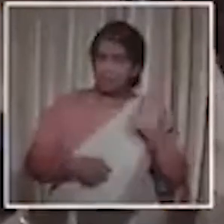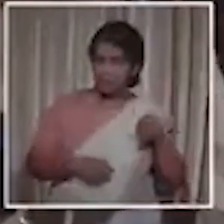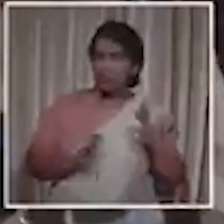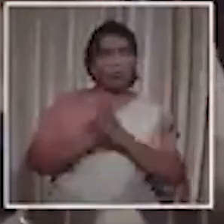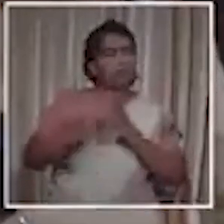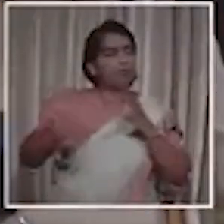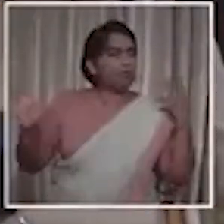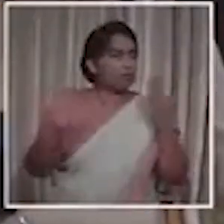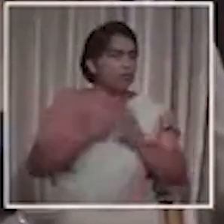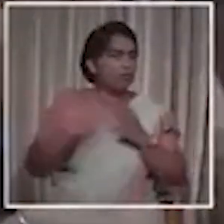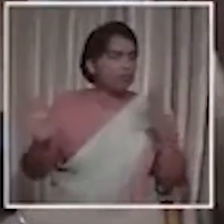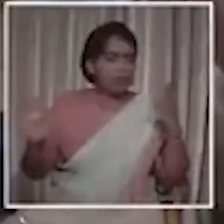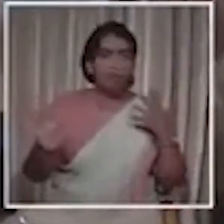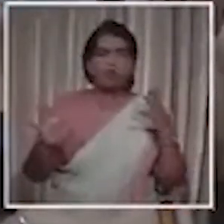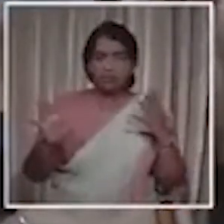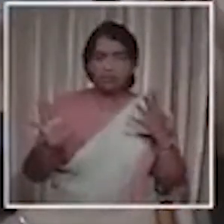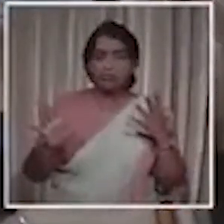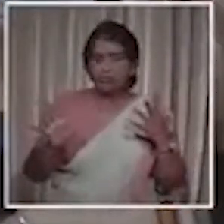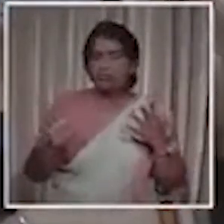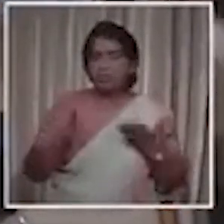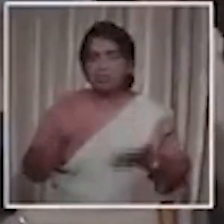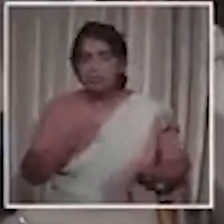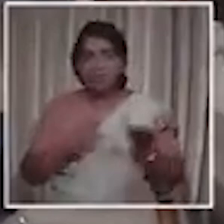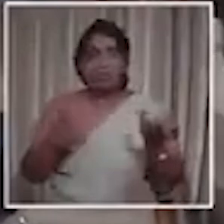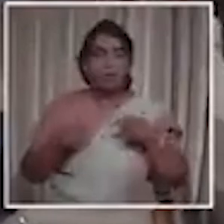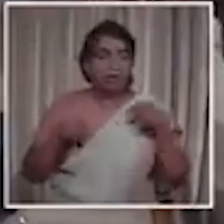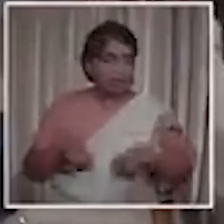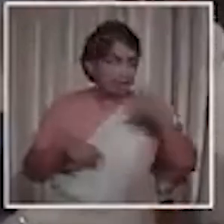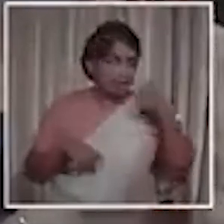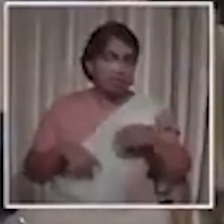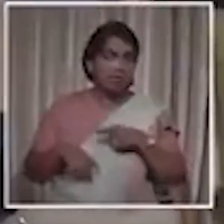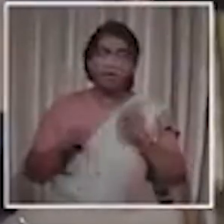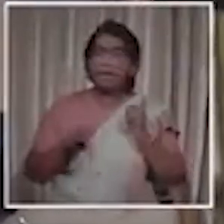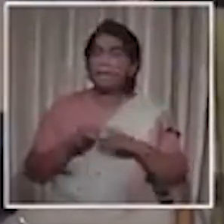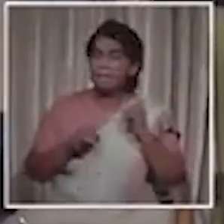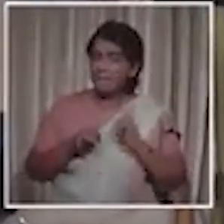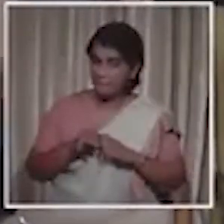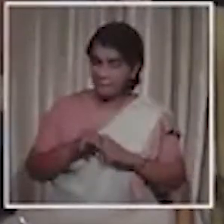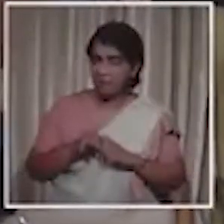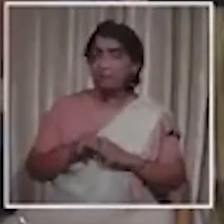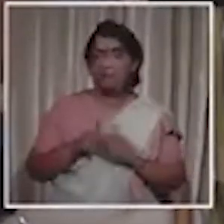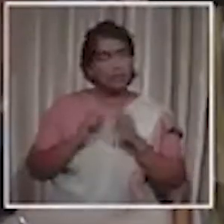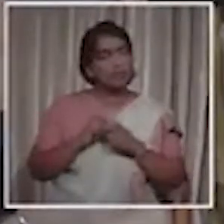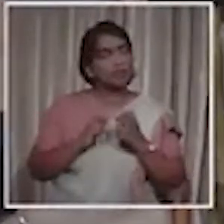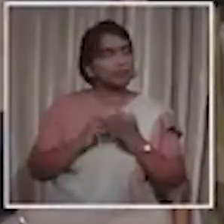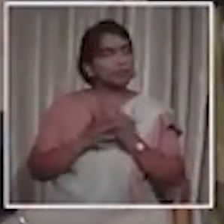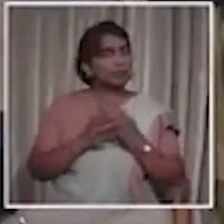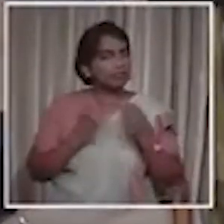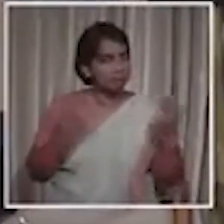පෝලිං ගැන කියන්න උවමනාවක් නැහැ මේ තිබෙන ප්‍රශ්නවලට විසඳුමක්